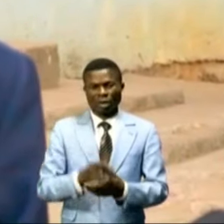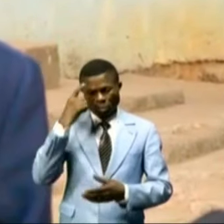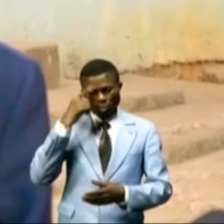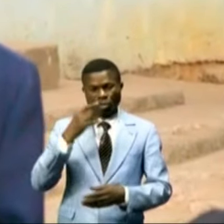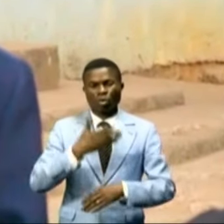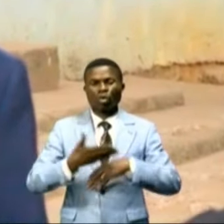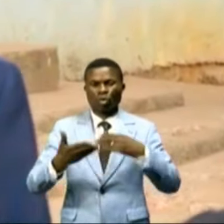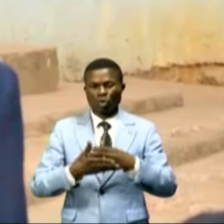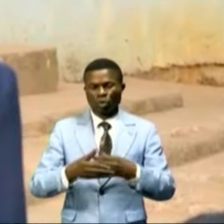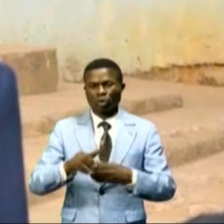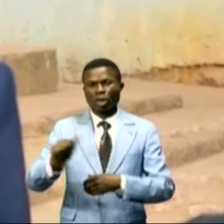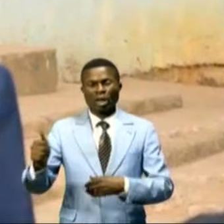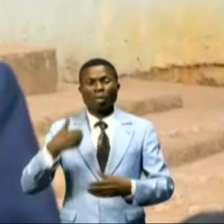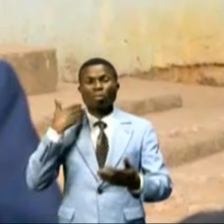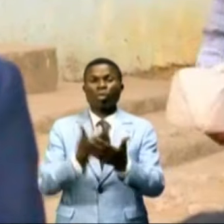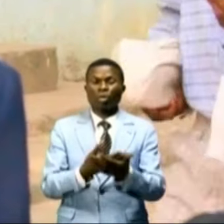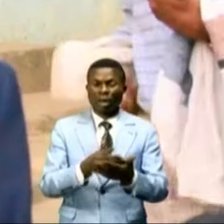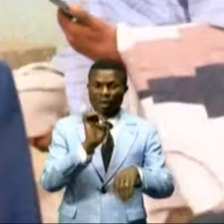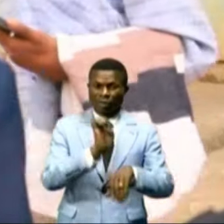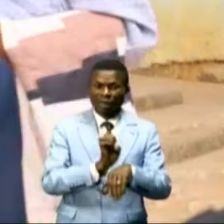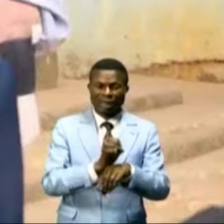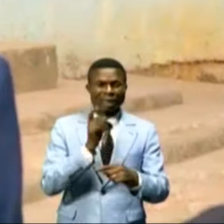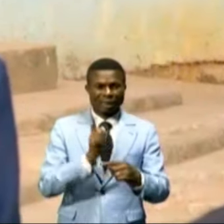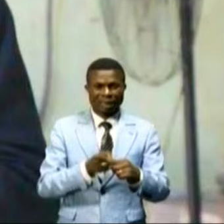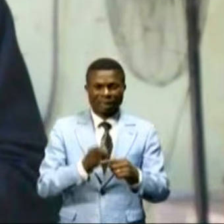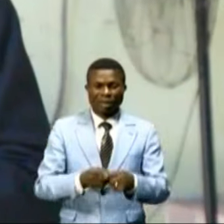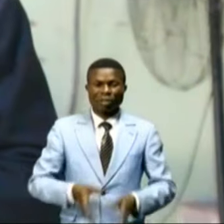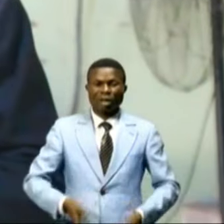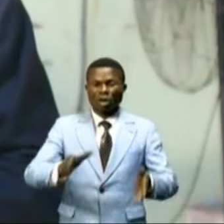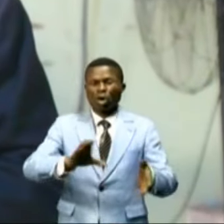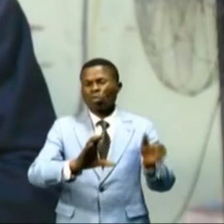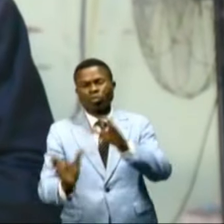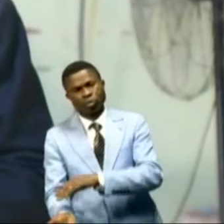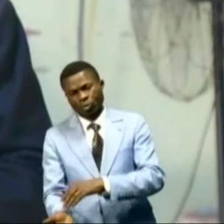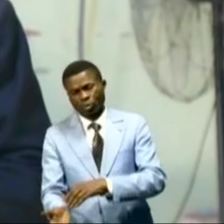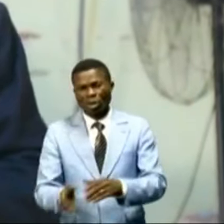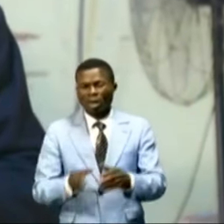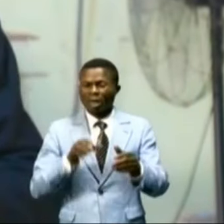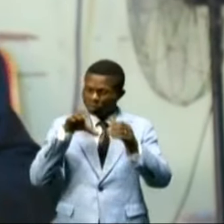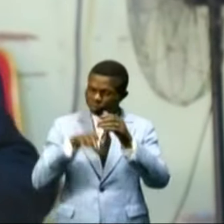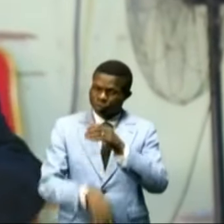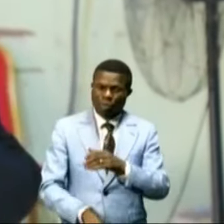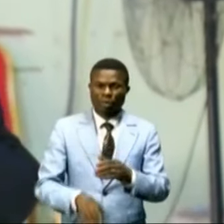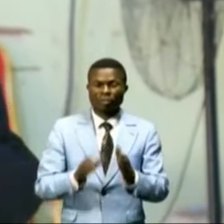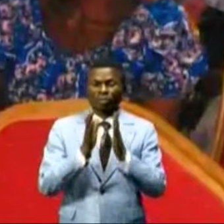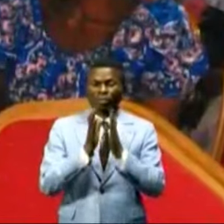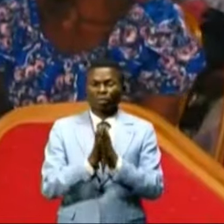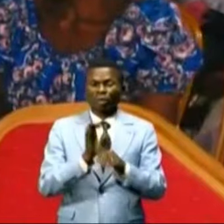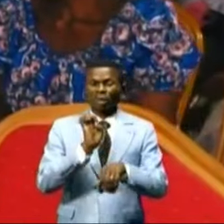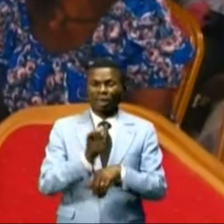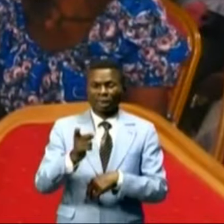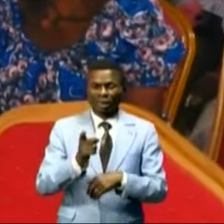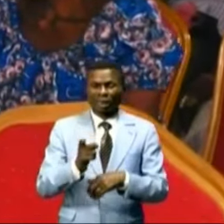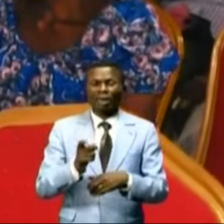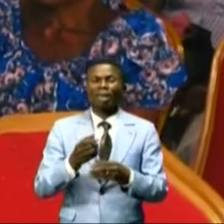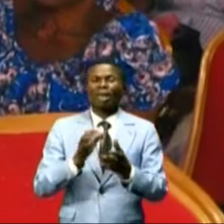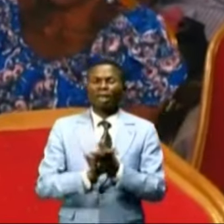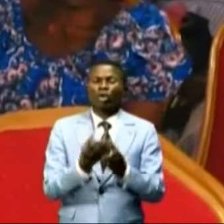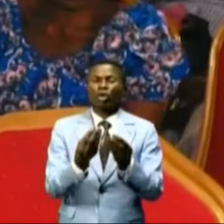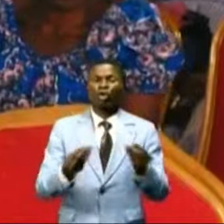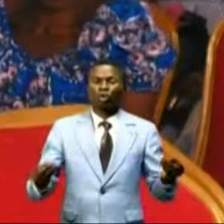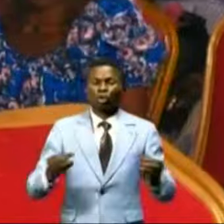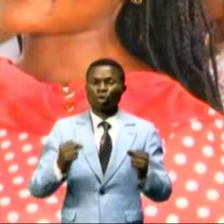arriver ici, ça fait mal avec des ravins. Trouver un plein culte dominical, ces croyants disent trouver les